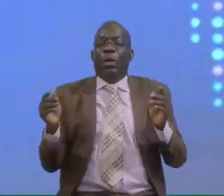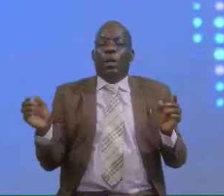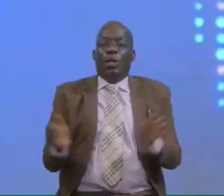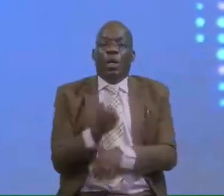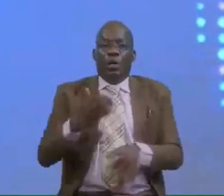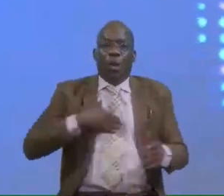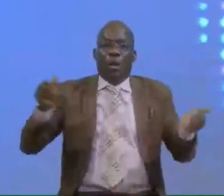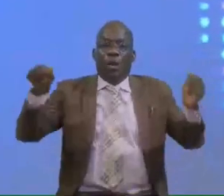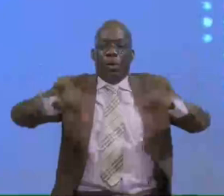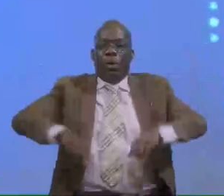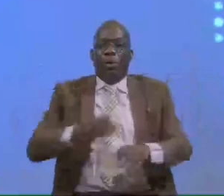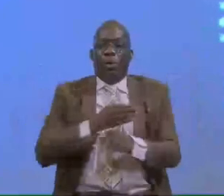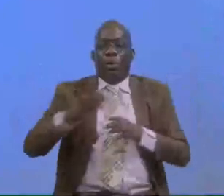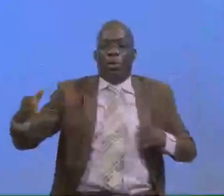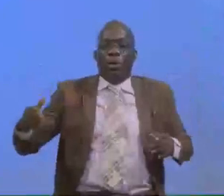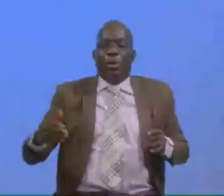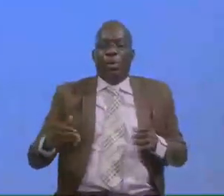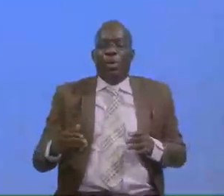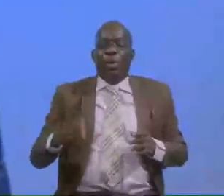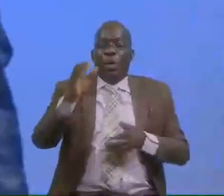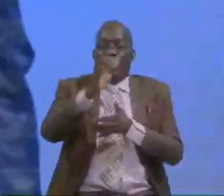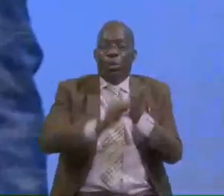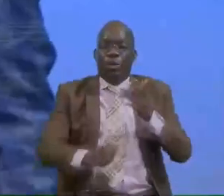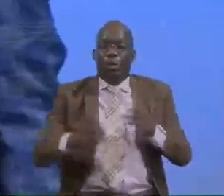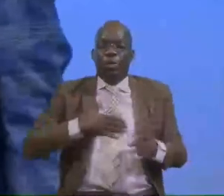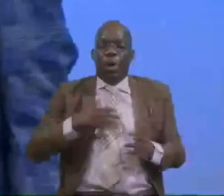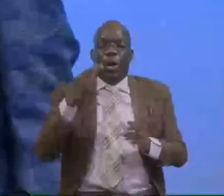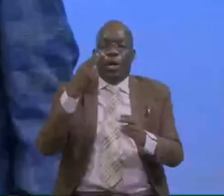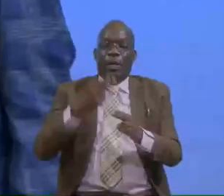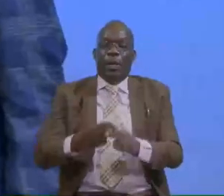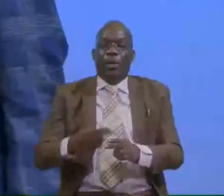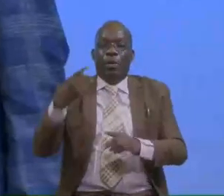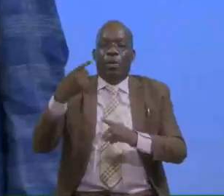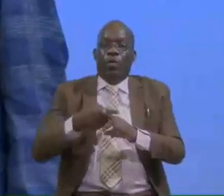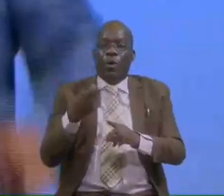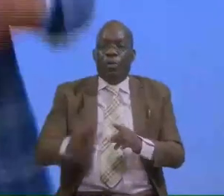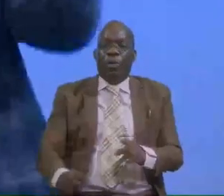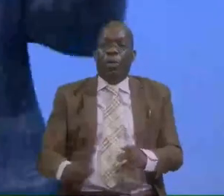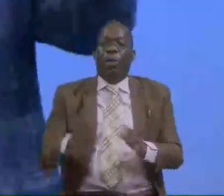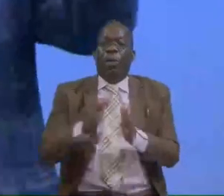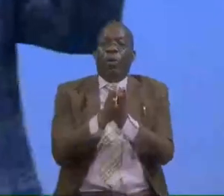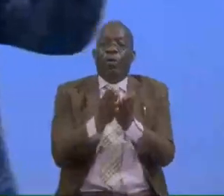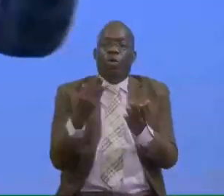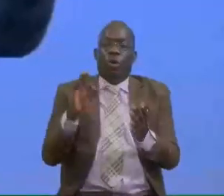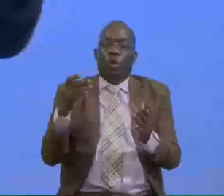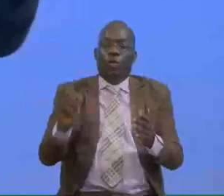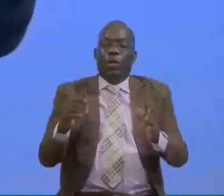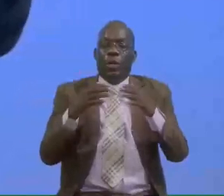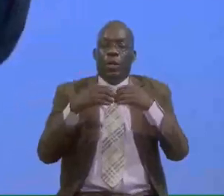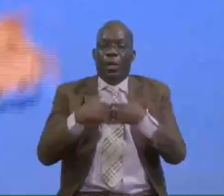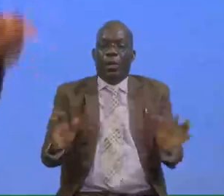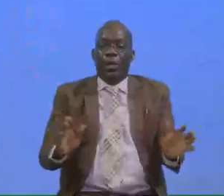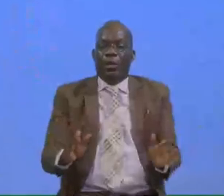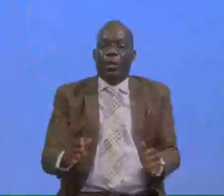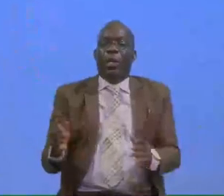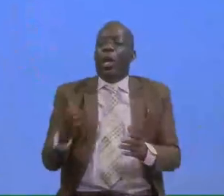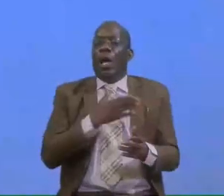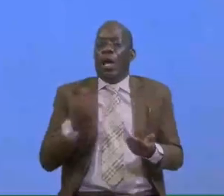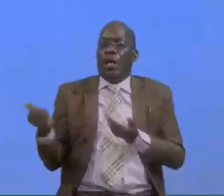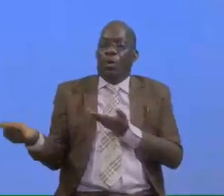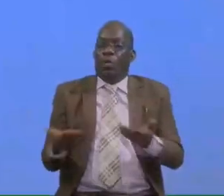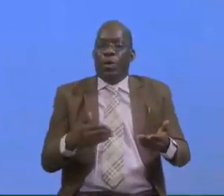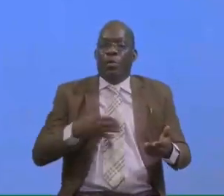ma condamnation. Ôte mon nom du livre des perdus. Et que mon